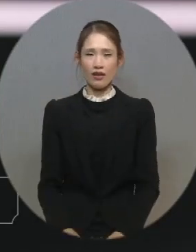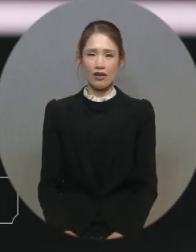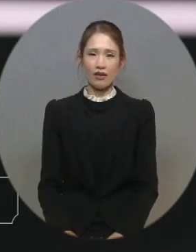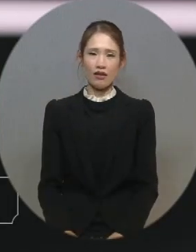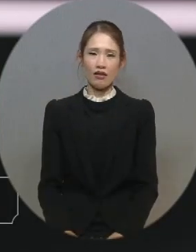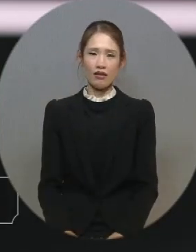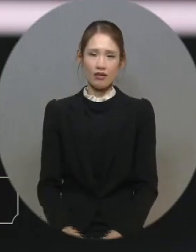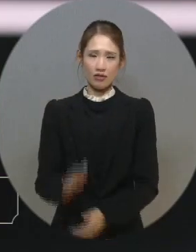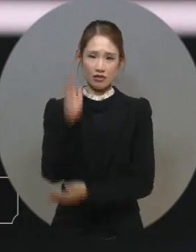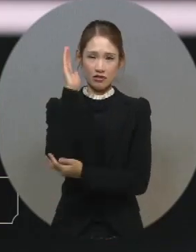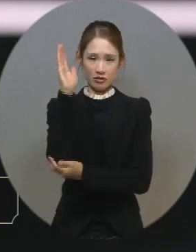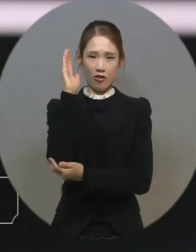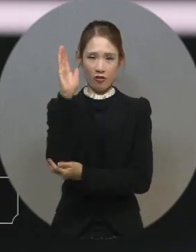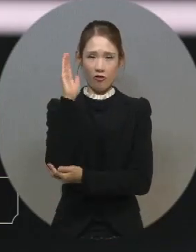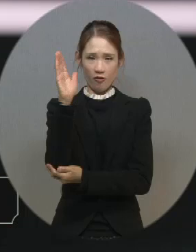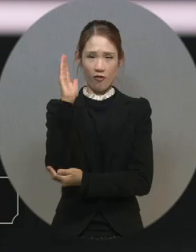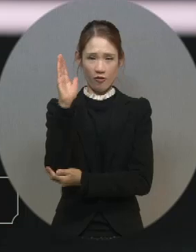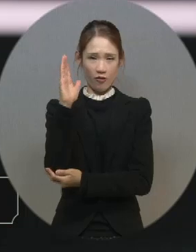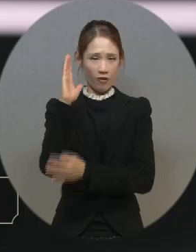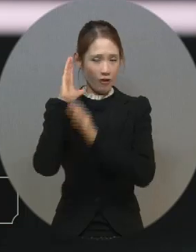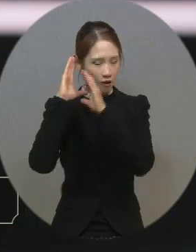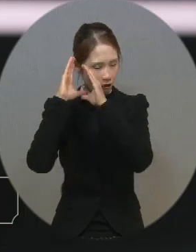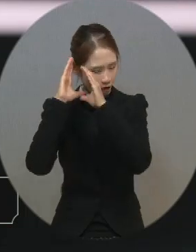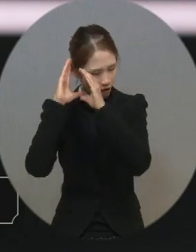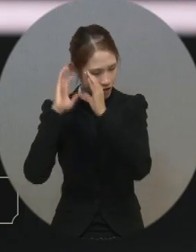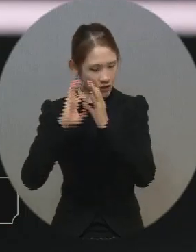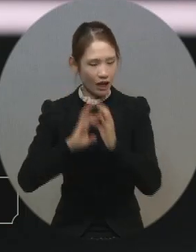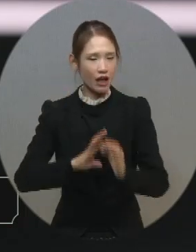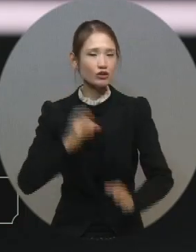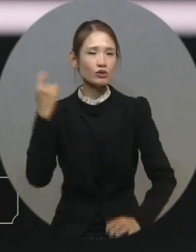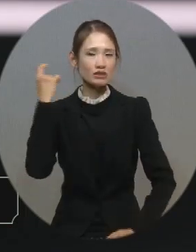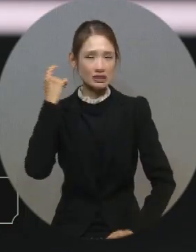이거 설교를 계속 집중 듣다 보니까